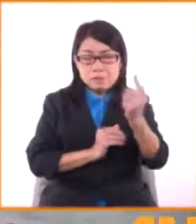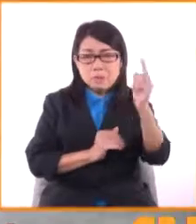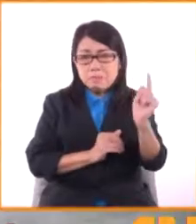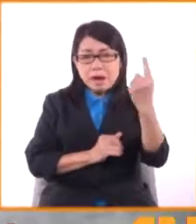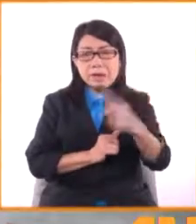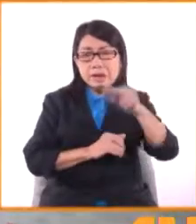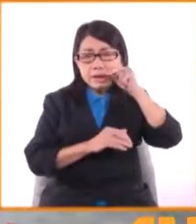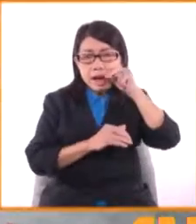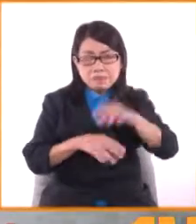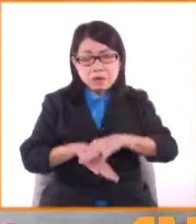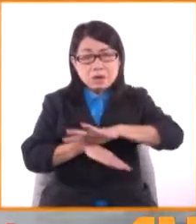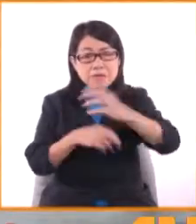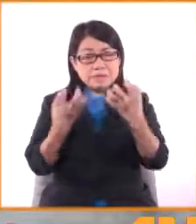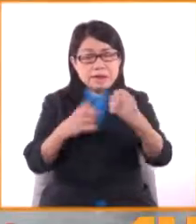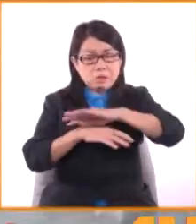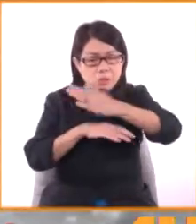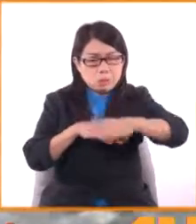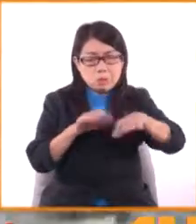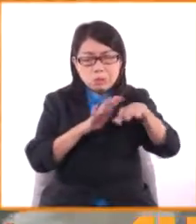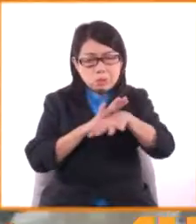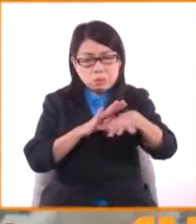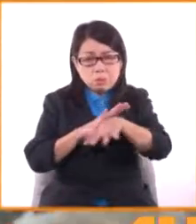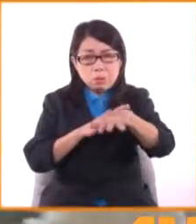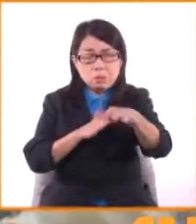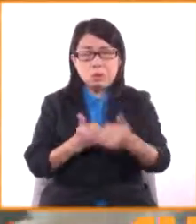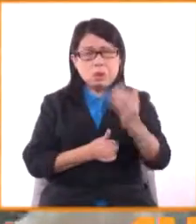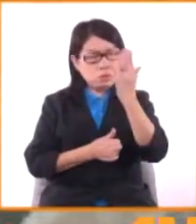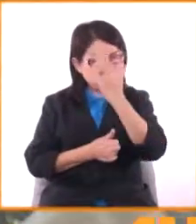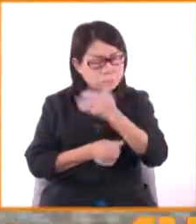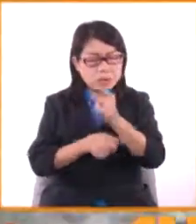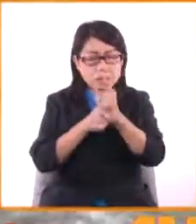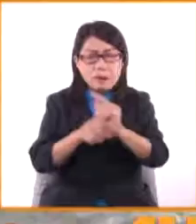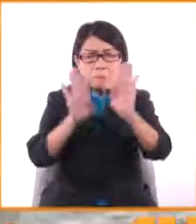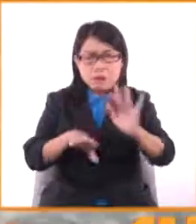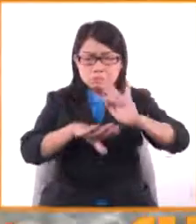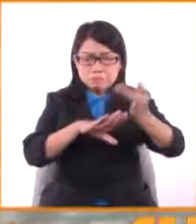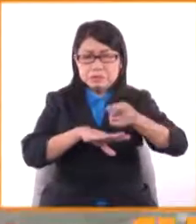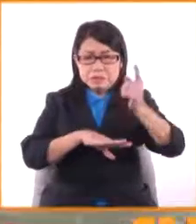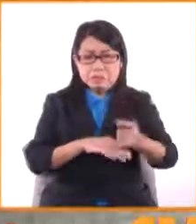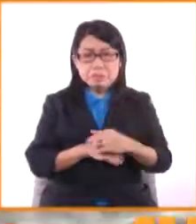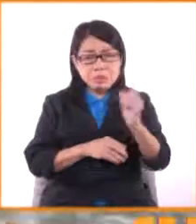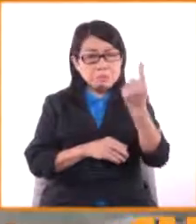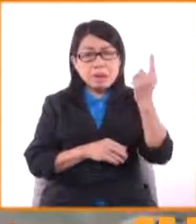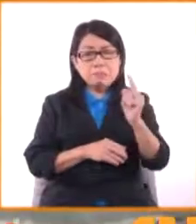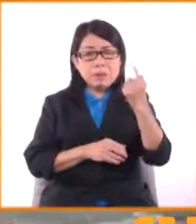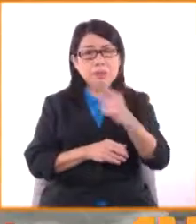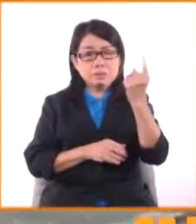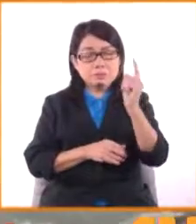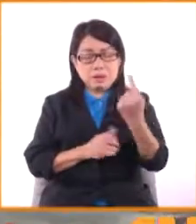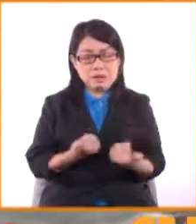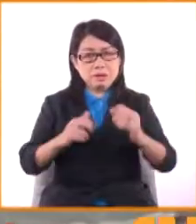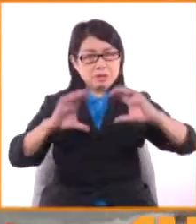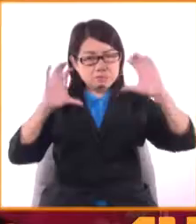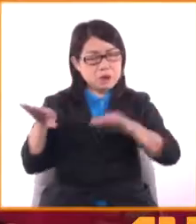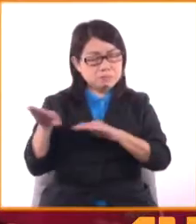ไหลผ่านลานหินก่อนไหลลงสู่ลำน้ำเซบายมีความสวยงามตามธรรมชาติถือเป็นแหล่งท่องเที่ยวแห่งใหม่ที่ทางการเตรียมพั